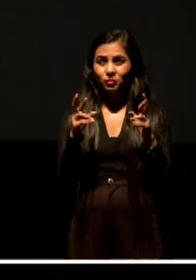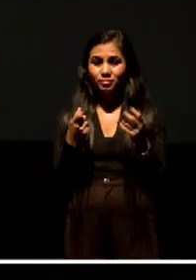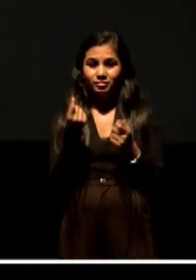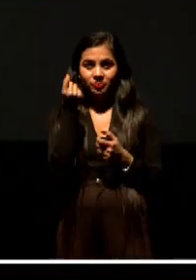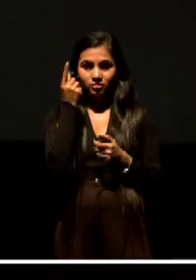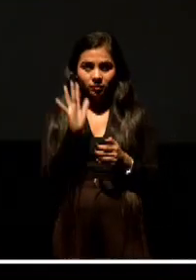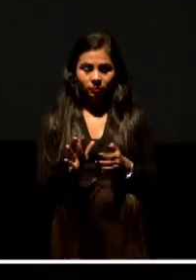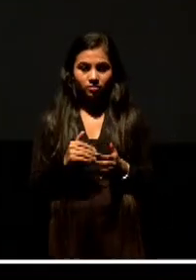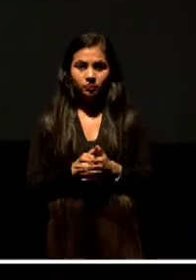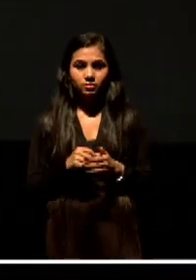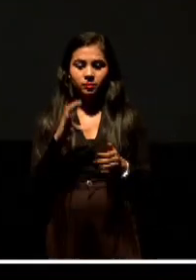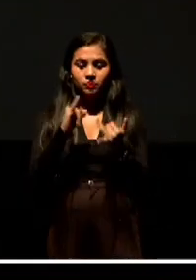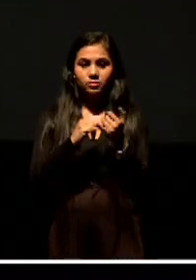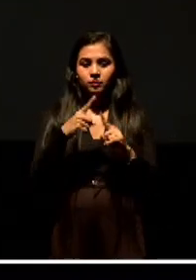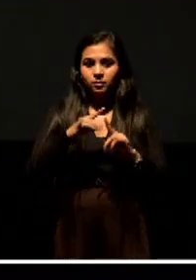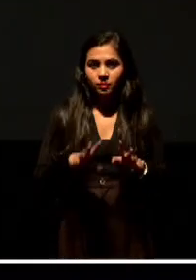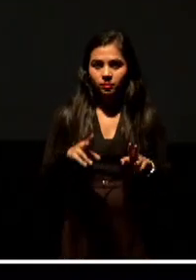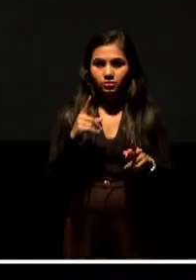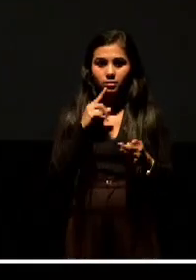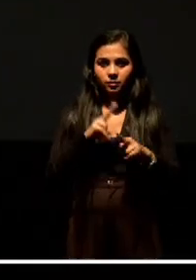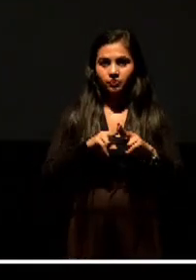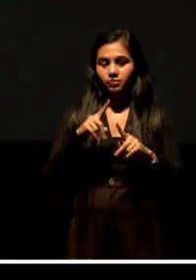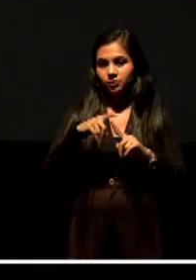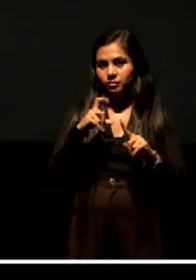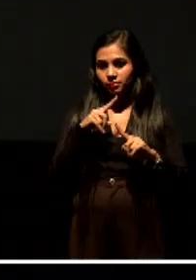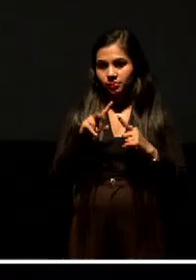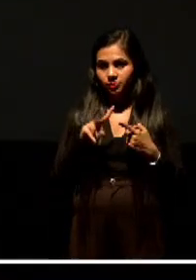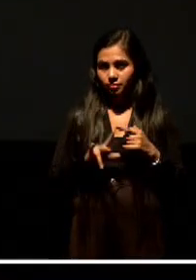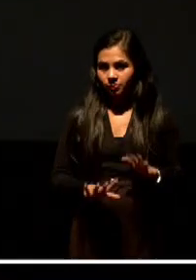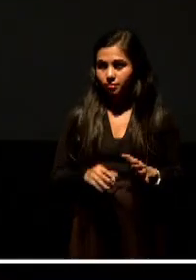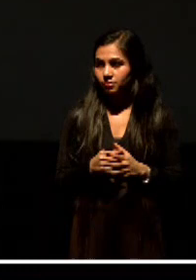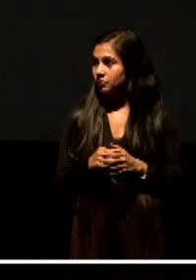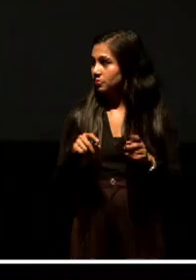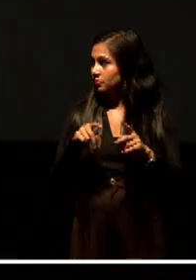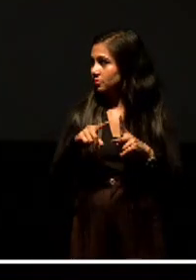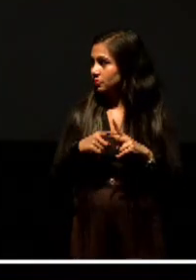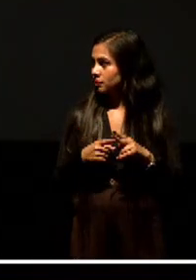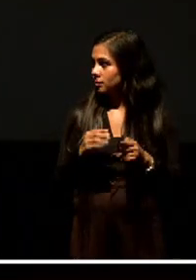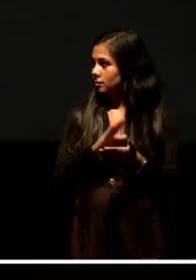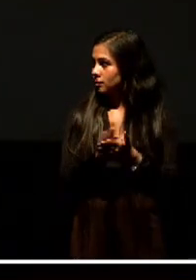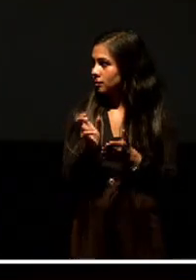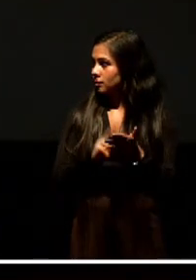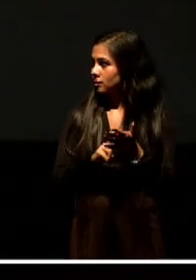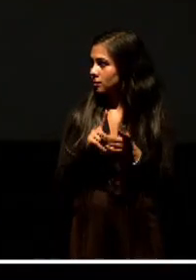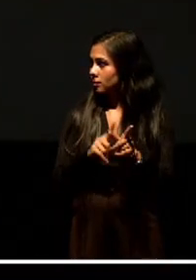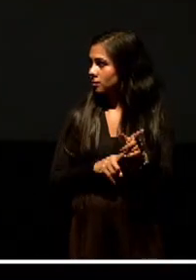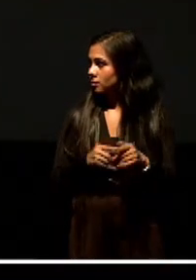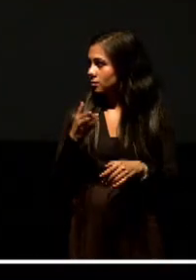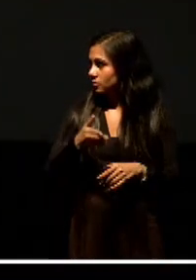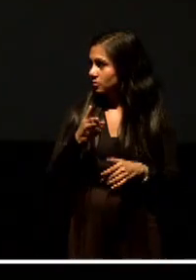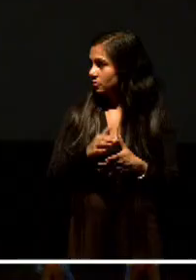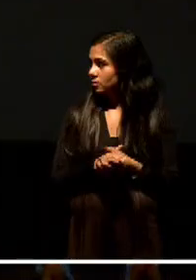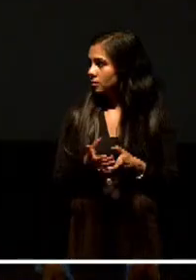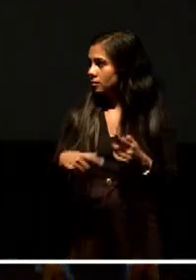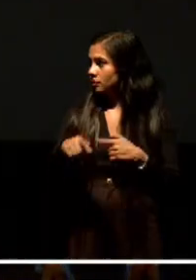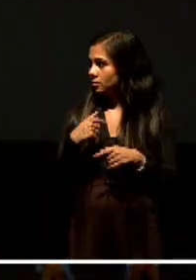कॉस्ट इफेक्टिव सेटिंग में भी हम लोग बहुत अच्छे अच्छे इनोवेशन करेंगे। एंड हनी को आप कॉन्ग्रेचुलेट कर रहे थे, कॉन्ग्रेचुलेट तो हम